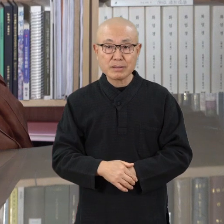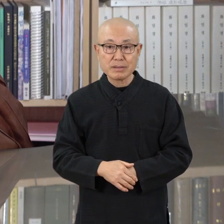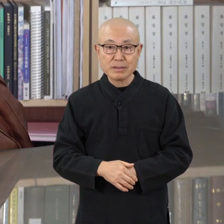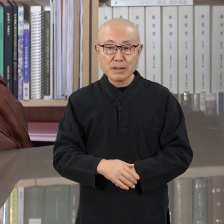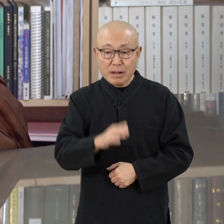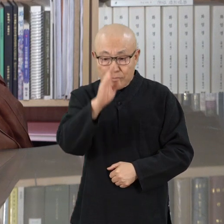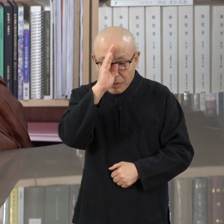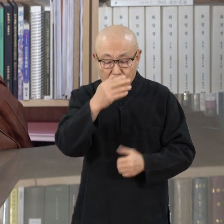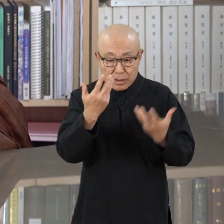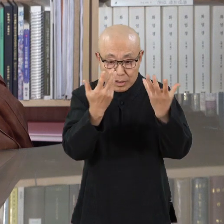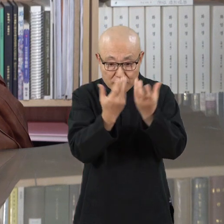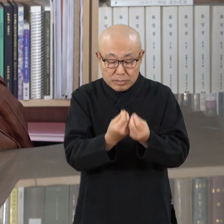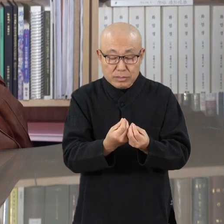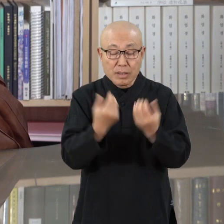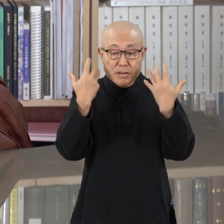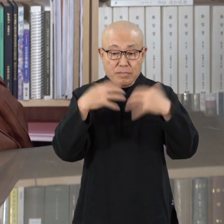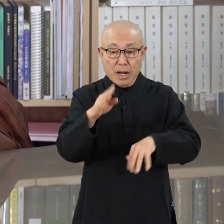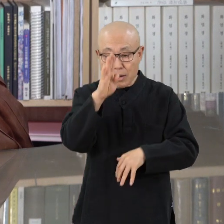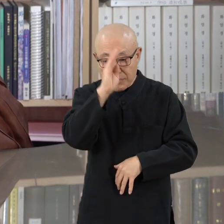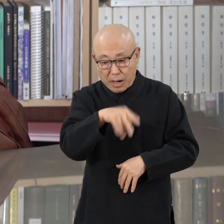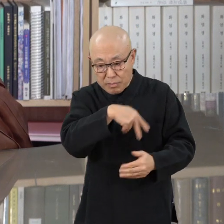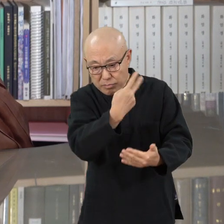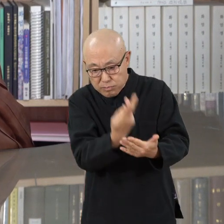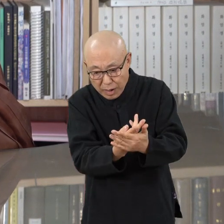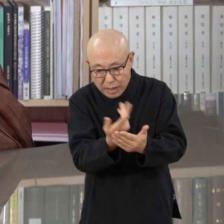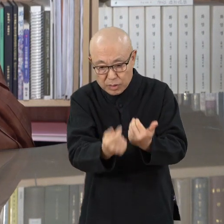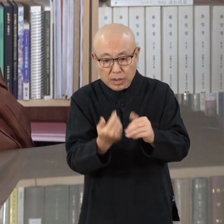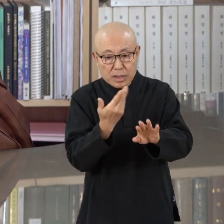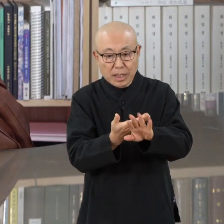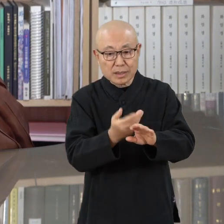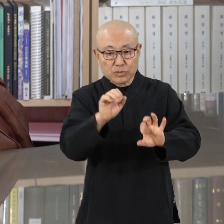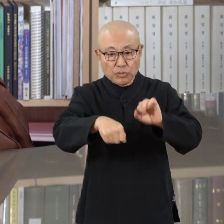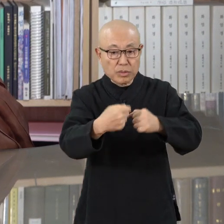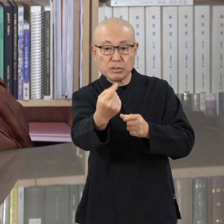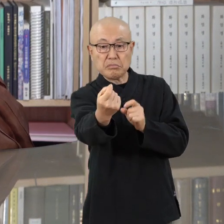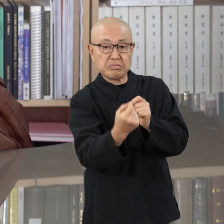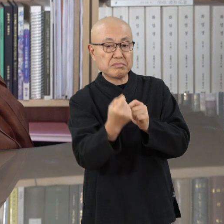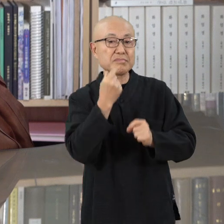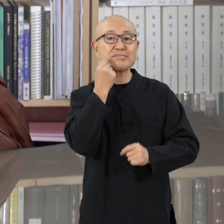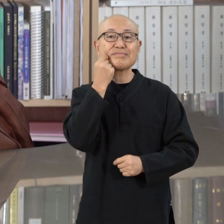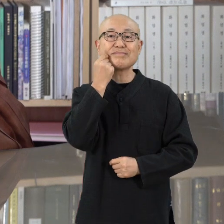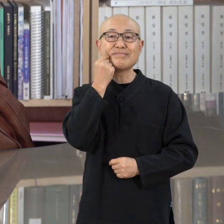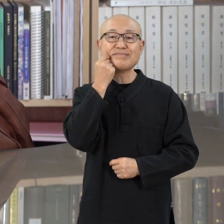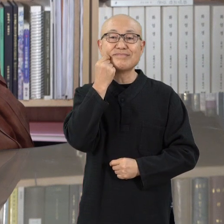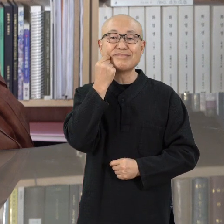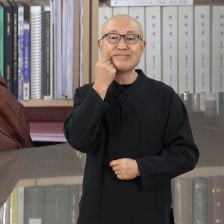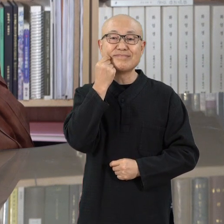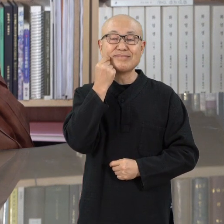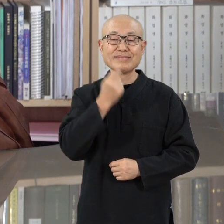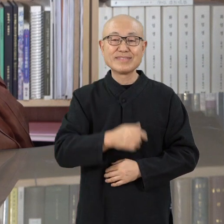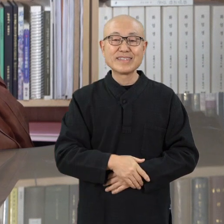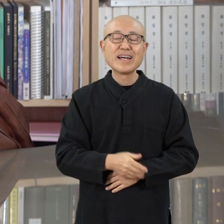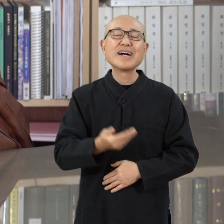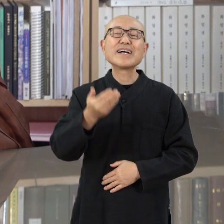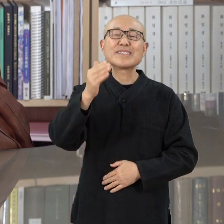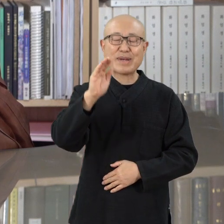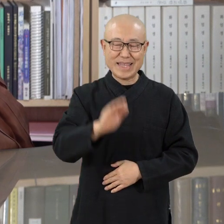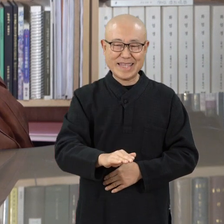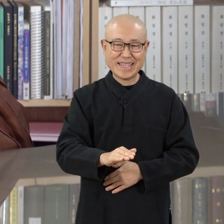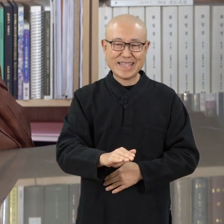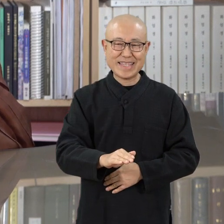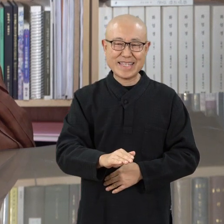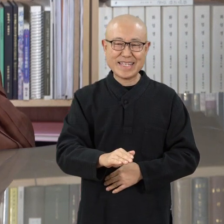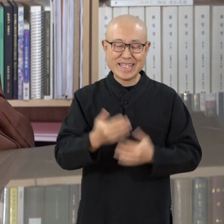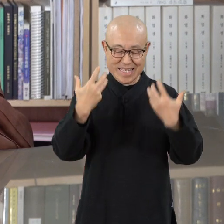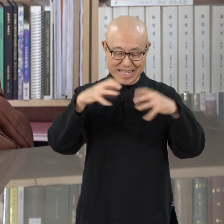병들어 죽어도 다른 짐승들이 접근을 하지 못한답니다. 그 대신 그